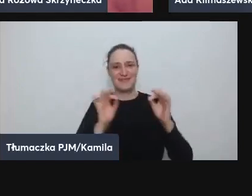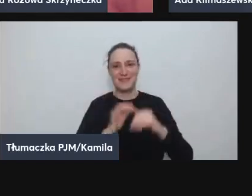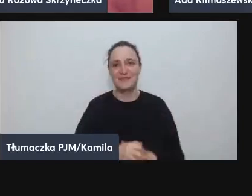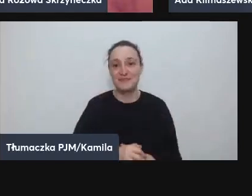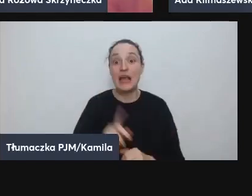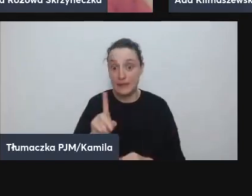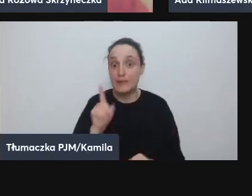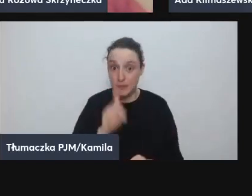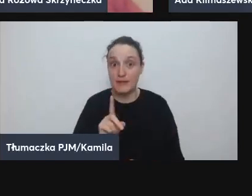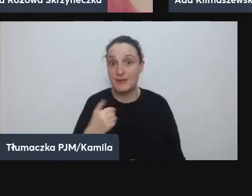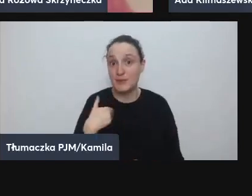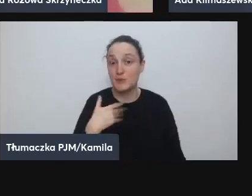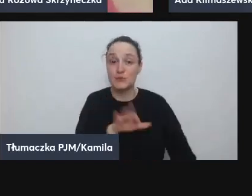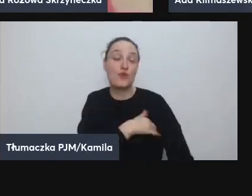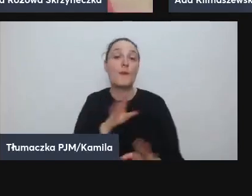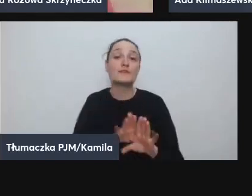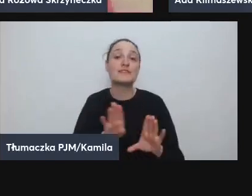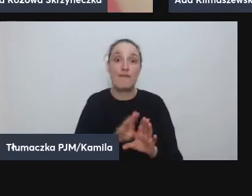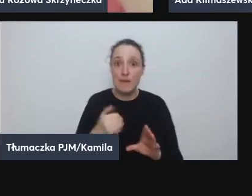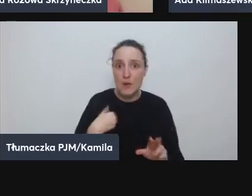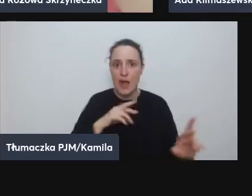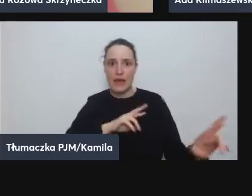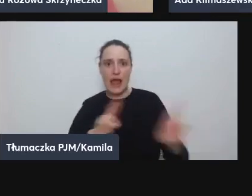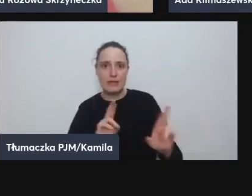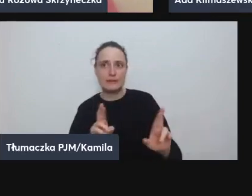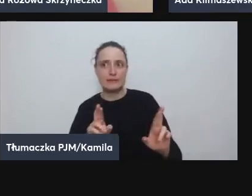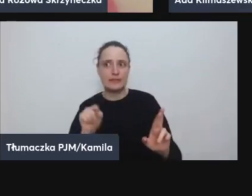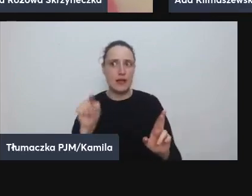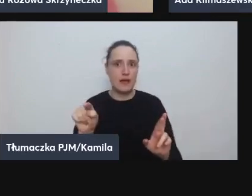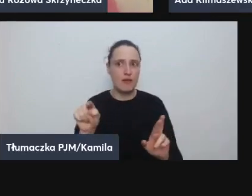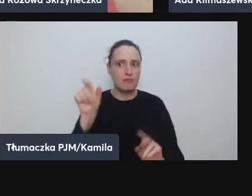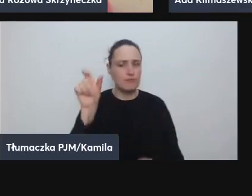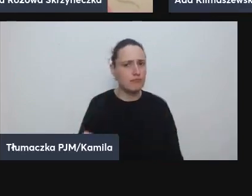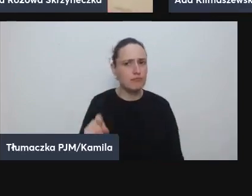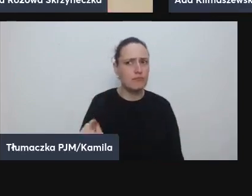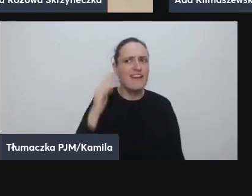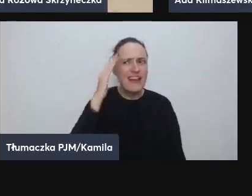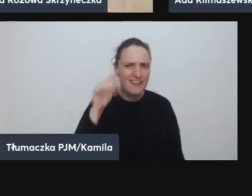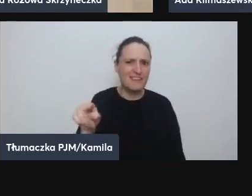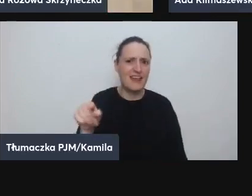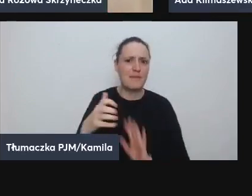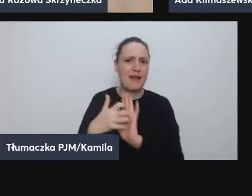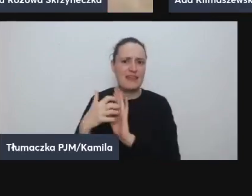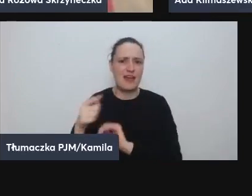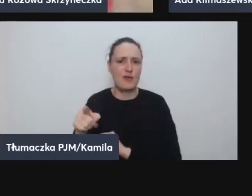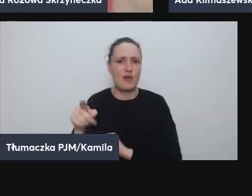miałam w podstawówce taką reakcję od osoby, która wiem, że gadała o tym w domu dużo i sama mówiła, że ma x